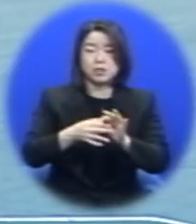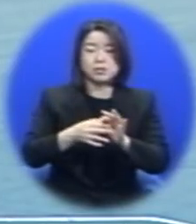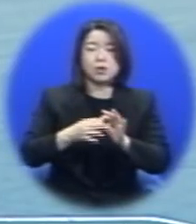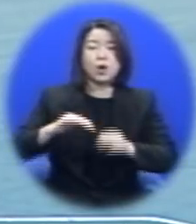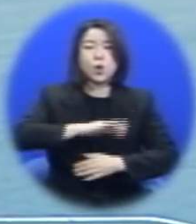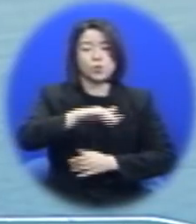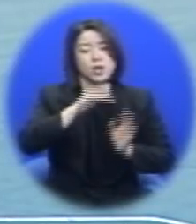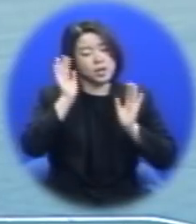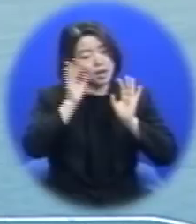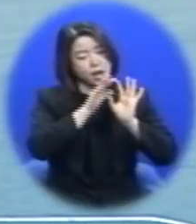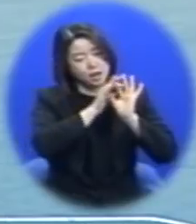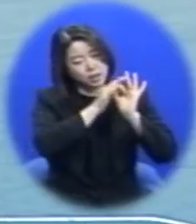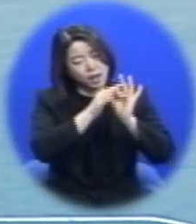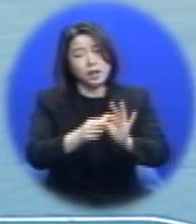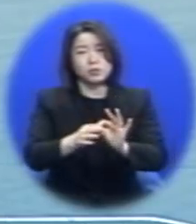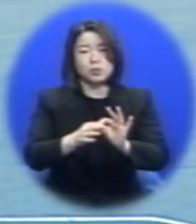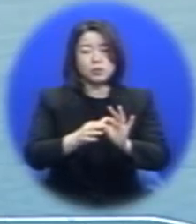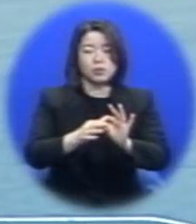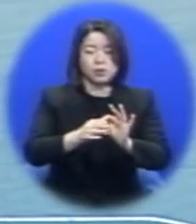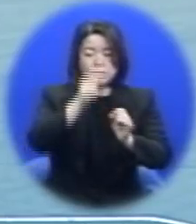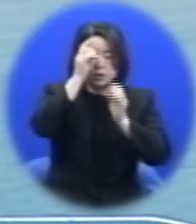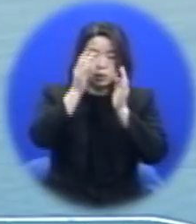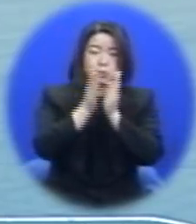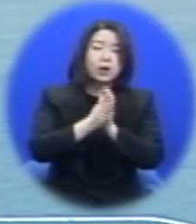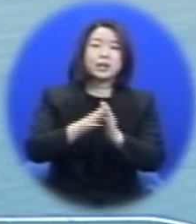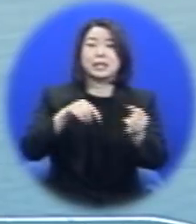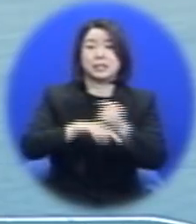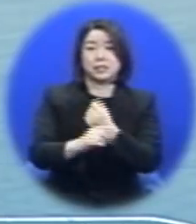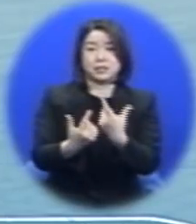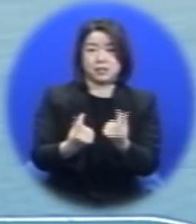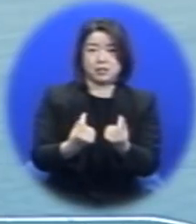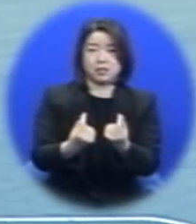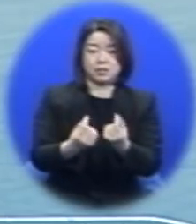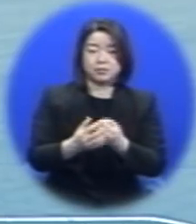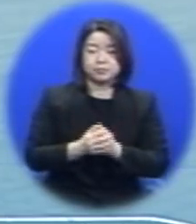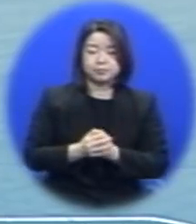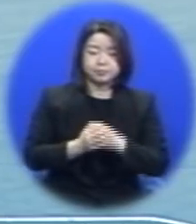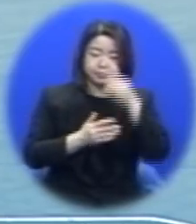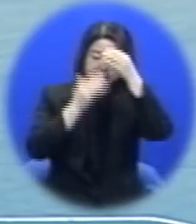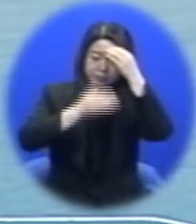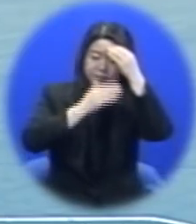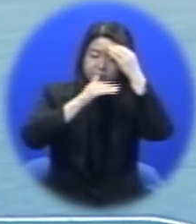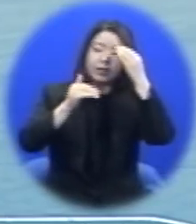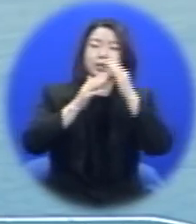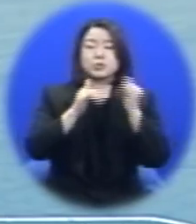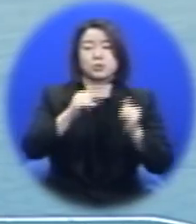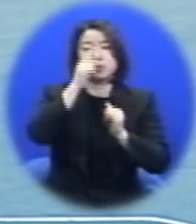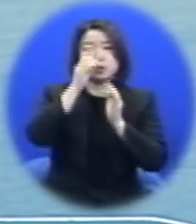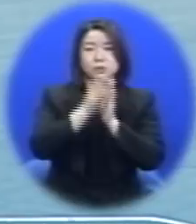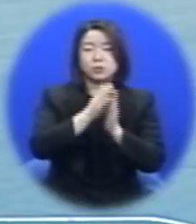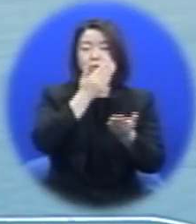것 같았습니다. 성도들이 기도는 존귀한 것입니다.